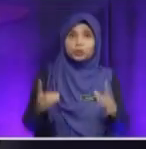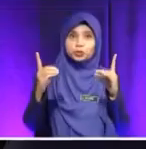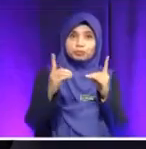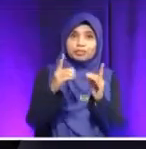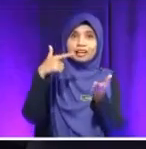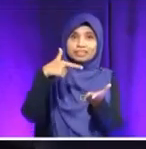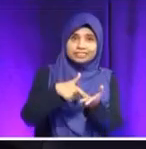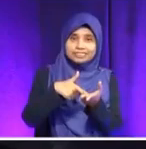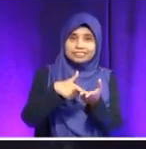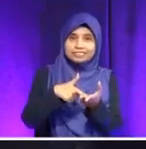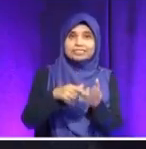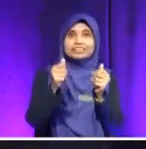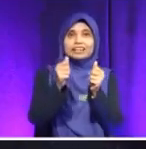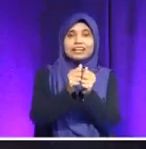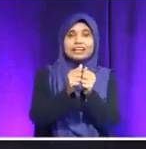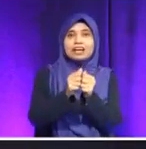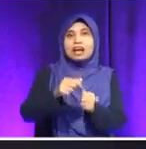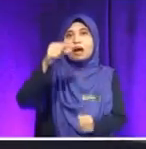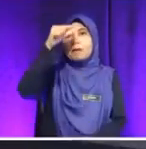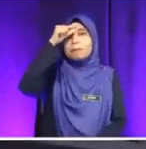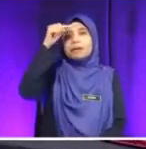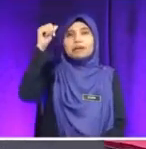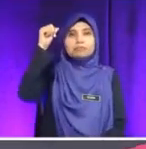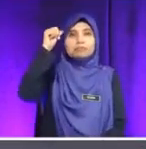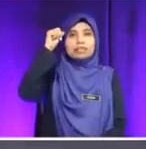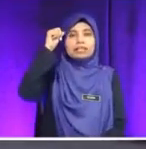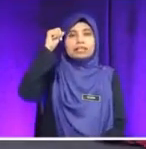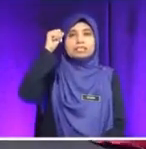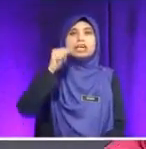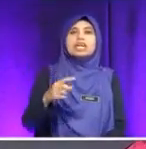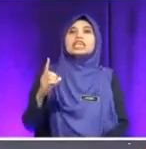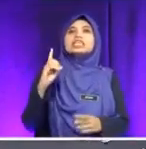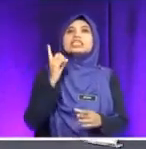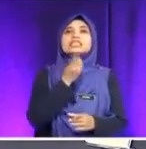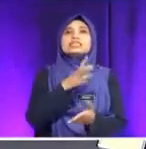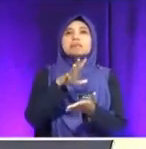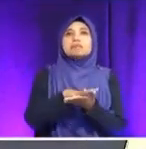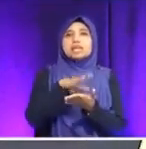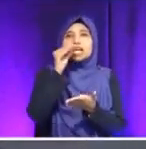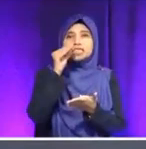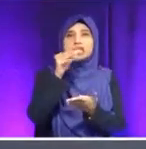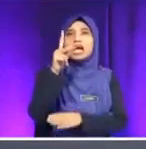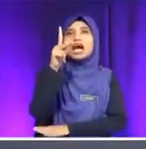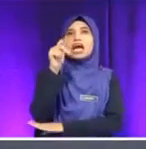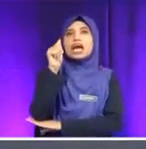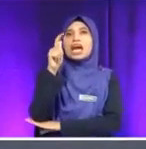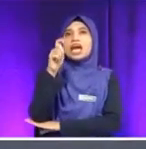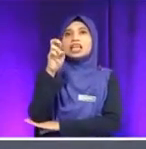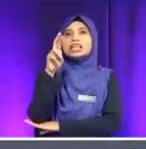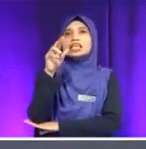kembali bersama saya Aiman Sufian Azman di Didik TV KPM. Pada hari ini kita nak mempelajari mata pelajaran catering dan